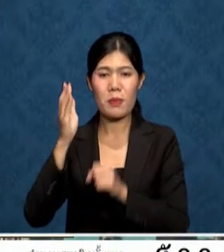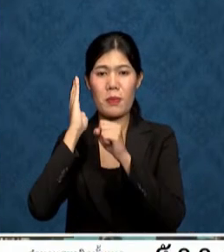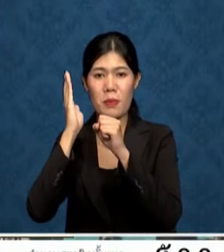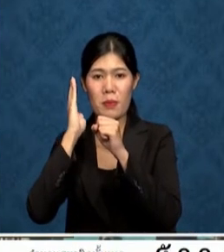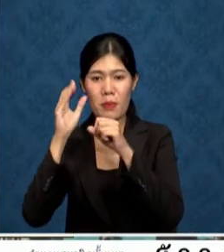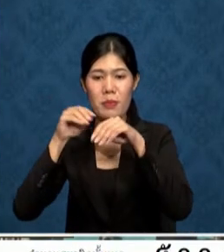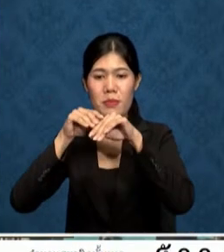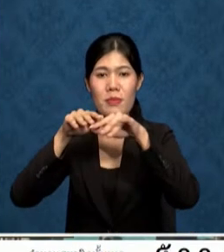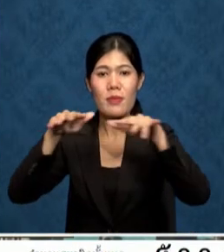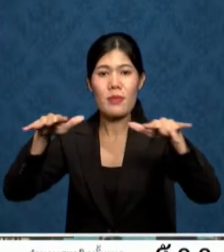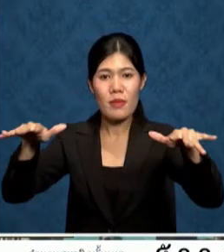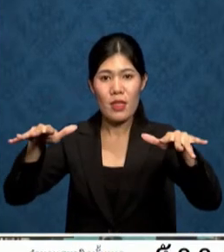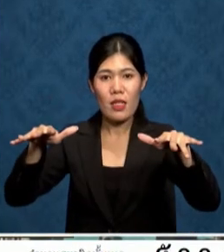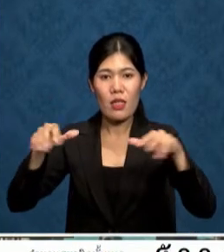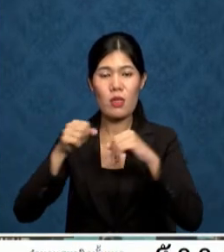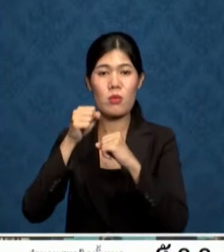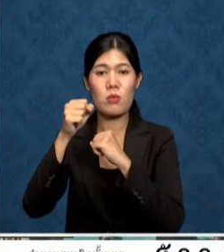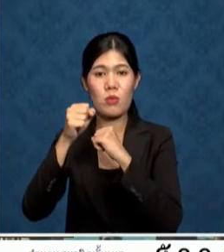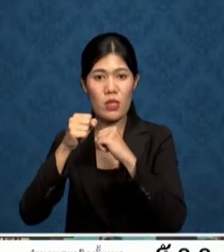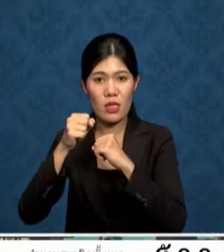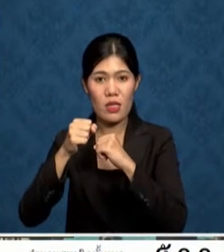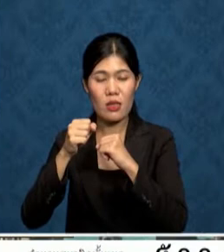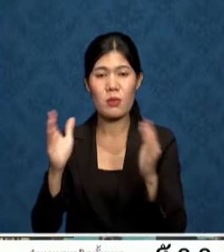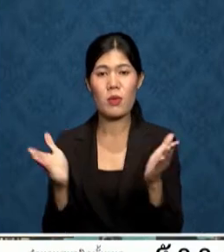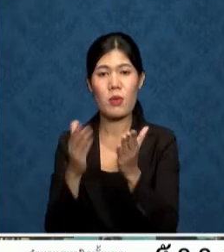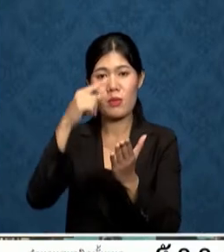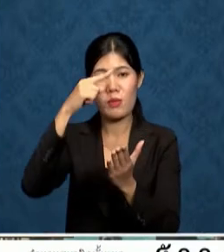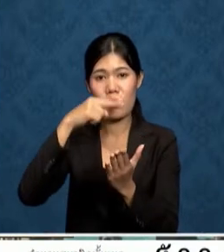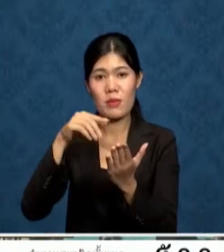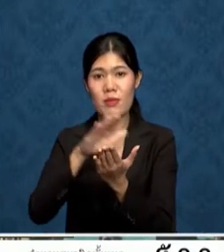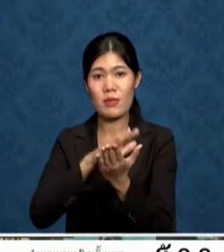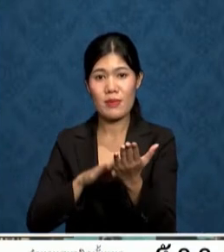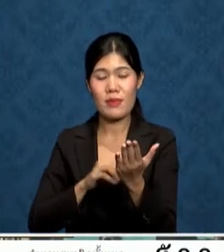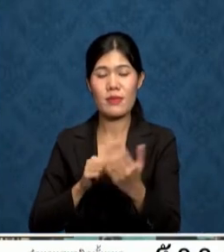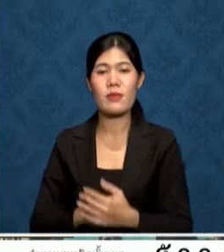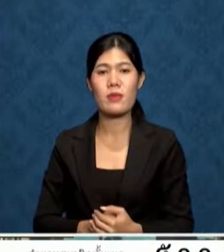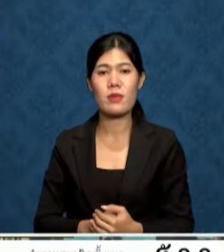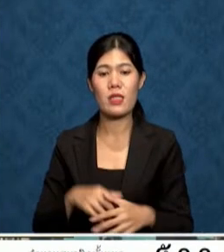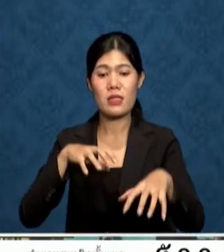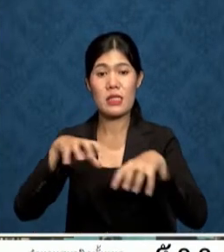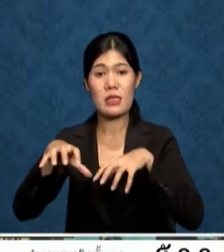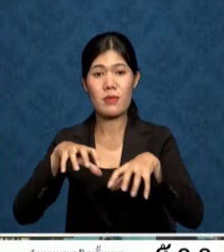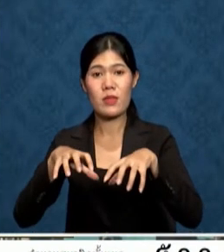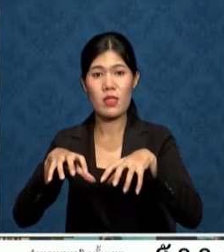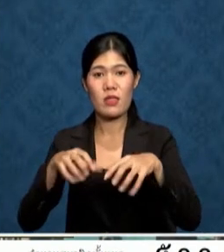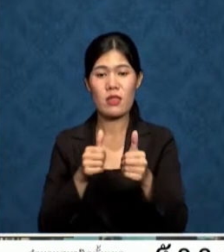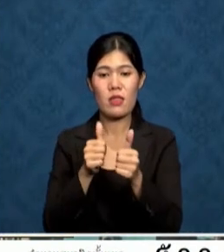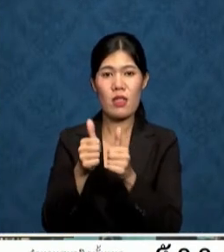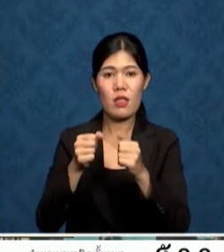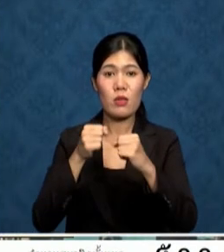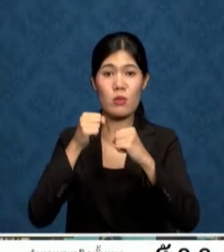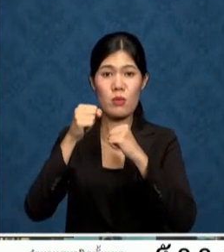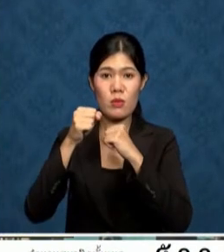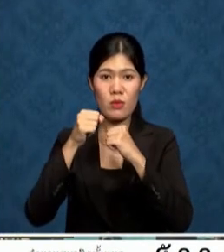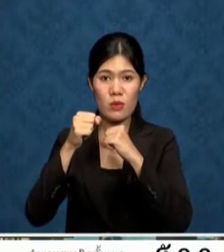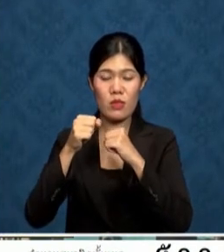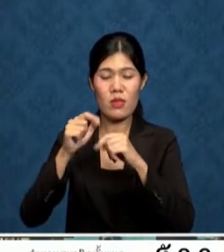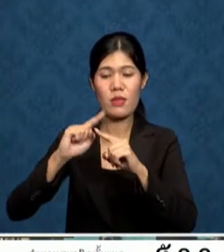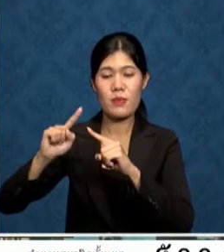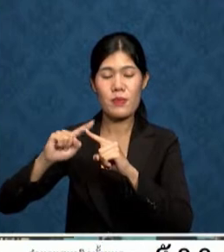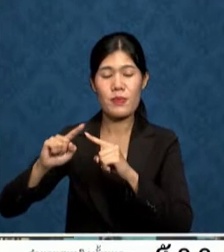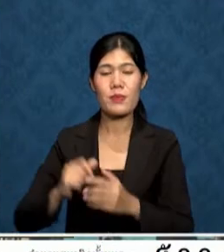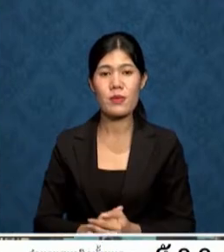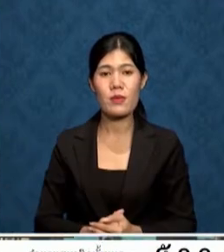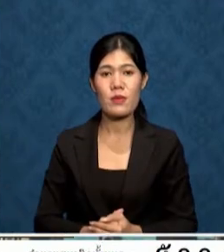ประชาสัมพันธ์มวยไทยซอพแล้วก็ถูกใช้ไปกับการจัดงานแข่งขันมวยไทยทั้ง 2โครงการ